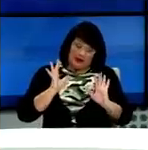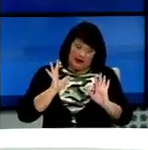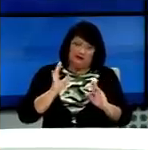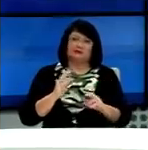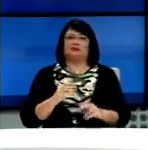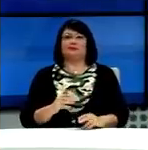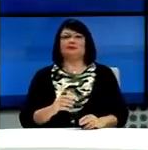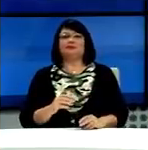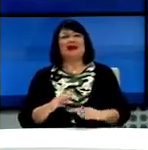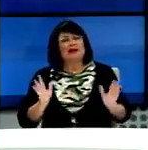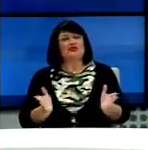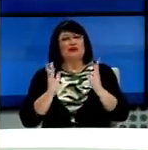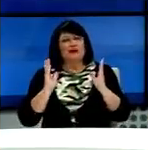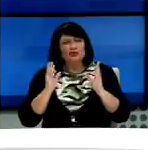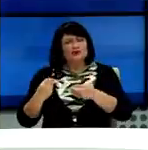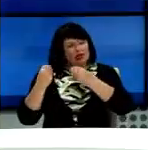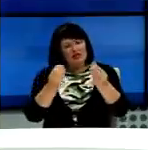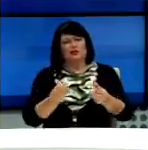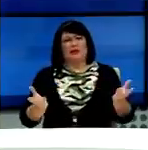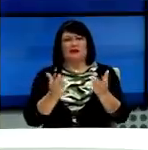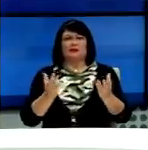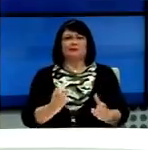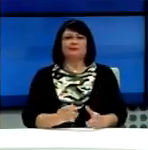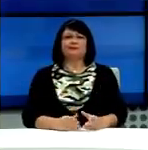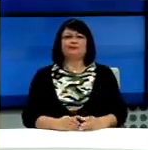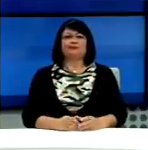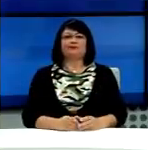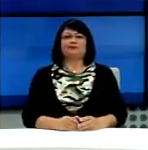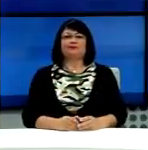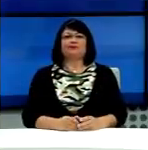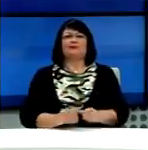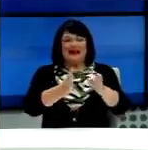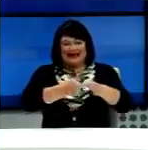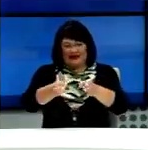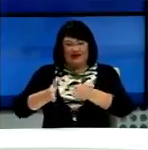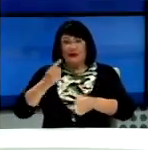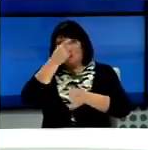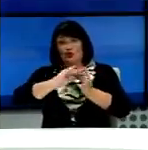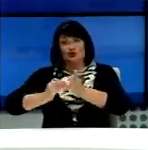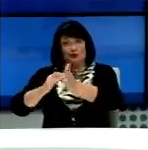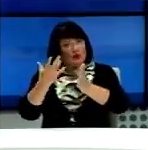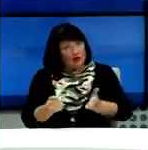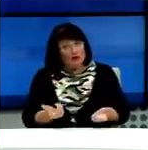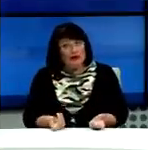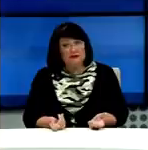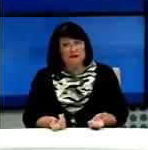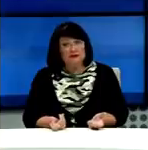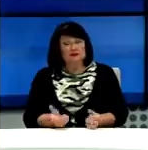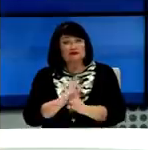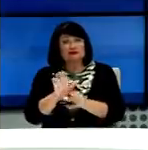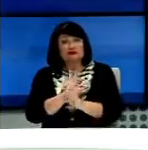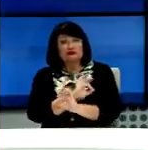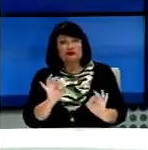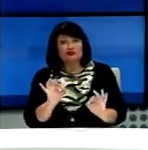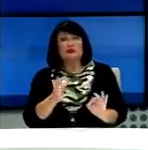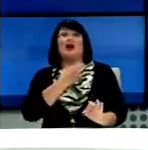αξιοπιστία. Αλλά, εν πάση περιπτώσει, ωραία, έχουμε περισσότερα κρεβάτια. Προσωπικό έχουμε για να καλύψουν αυτά τα κρεβάτια